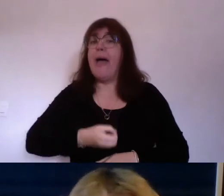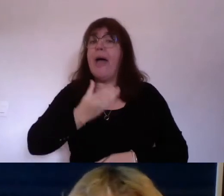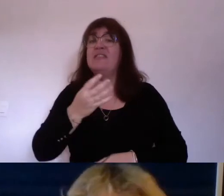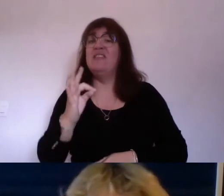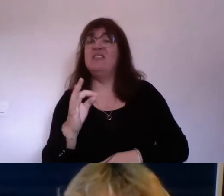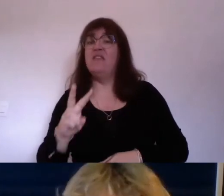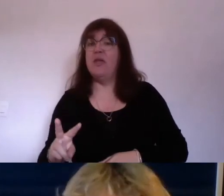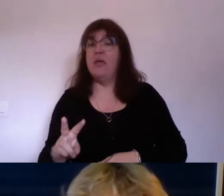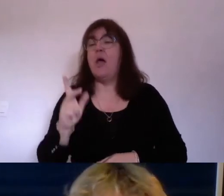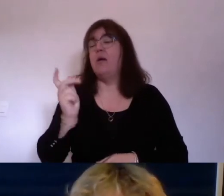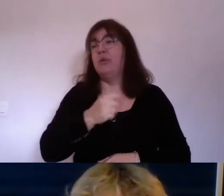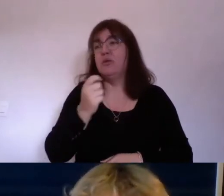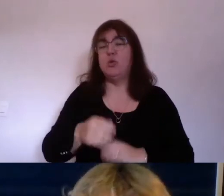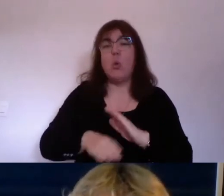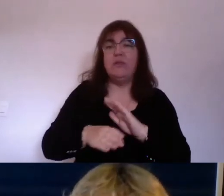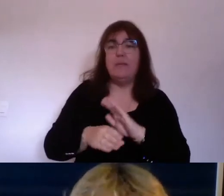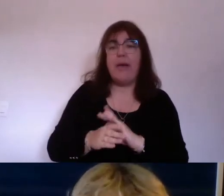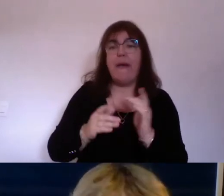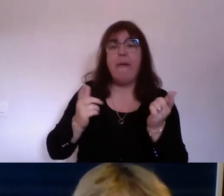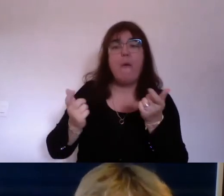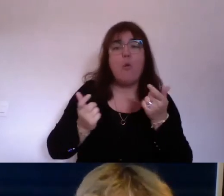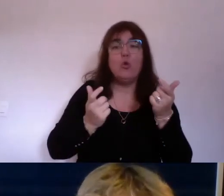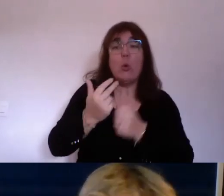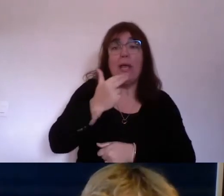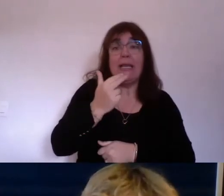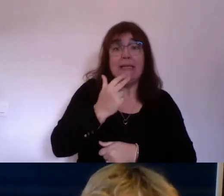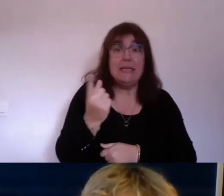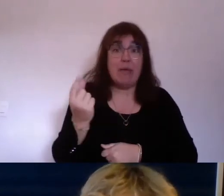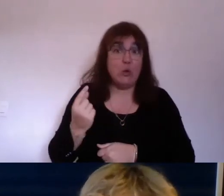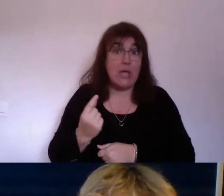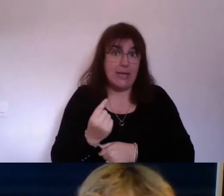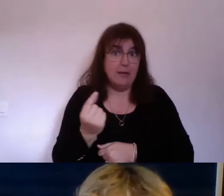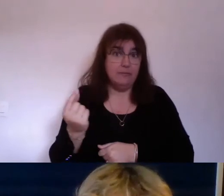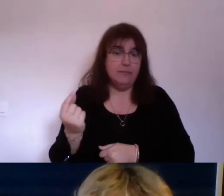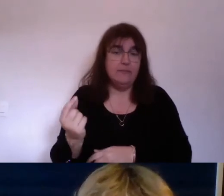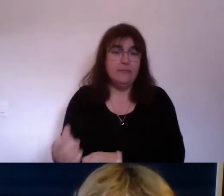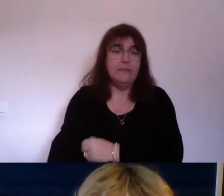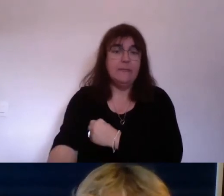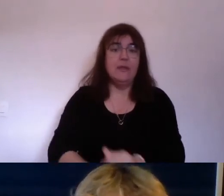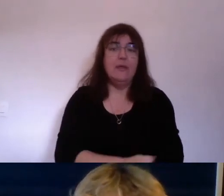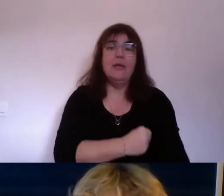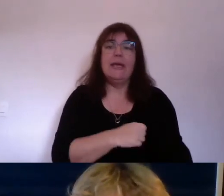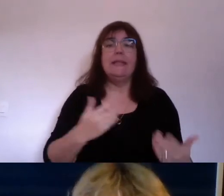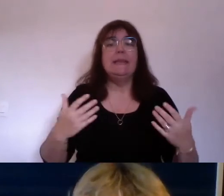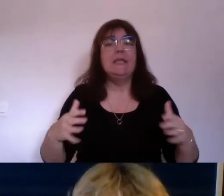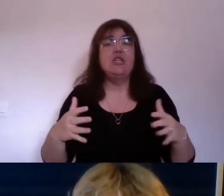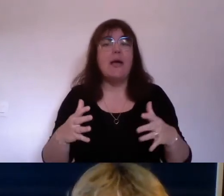qualité des partenaires qui sont d'ores et déjà, on a constitué